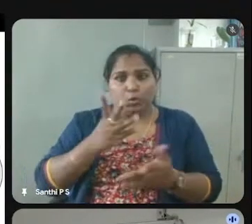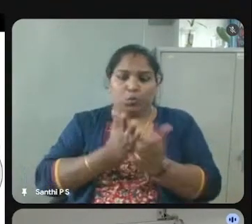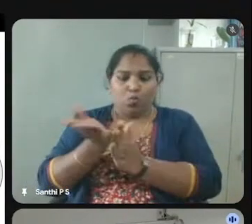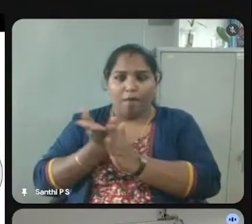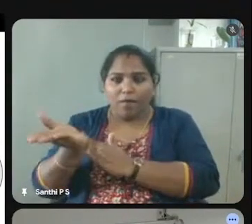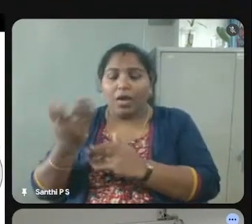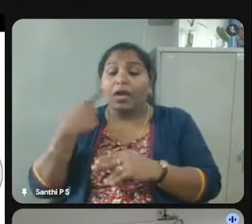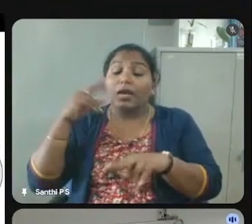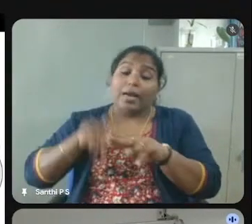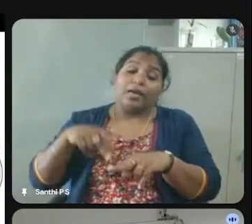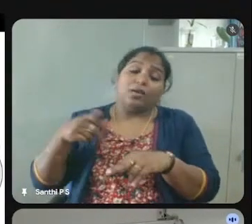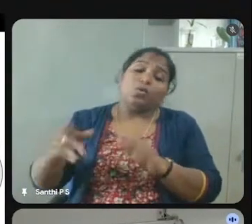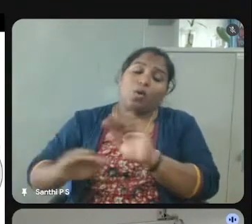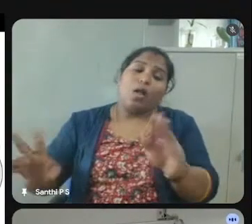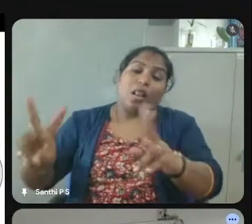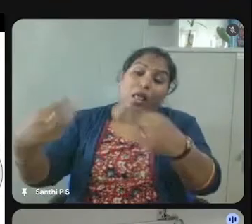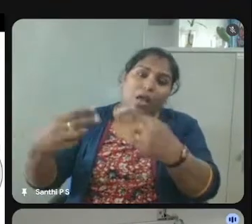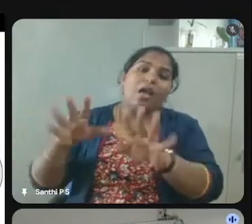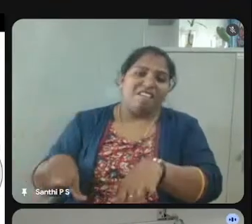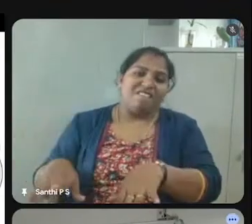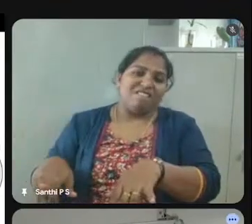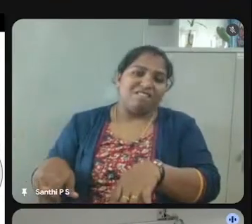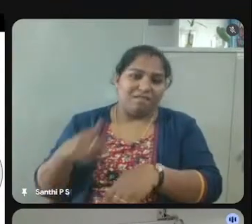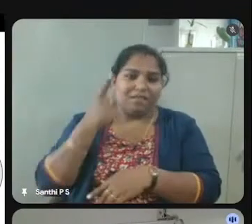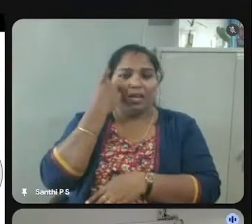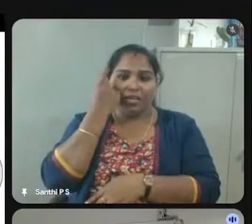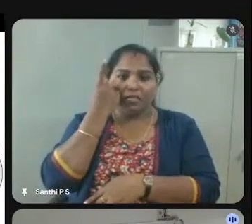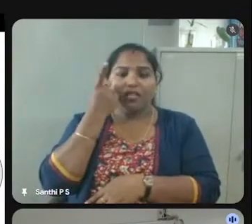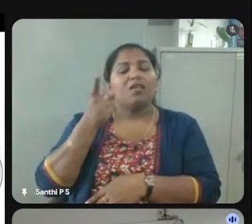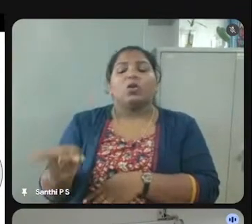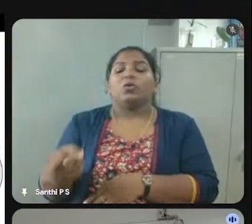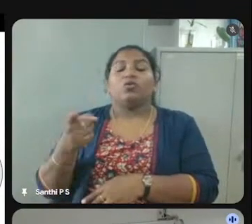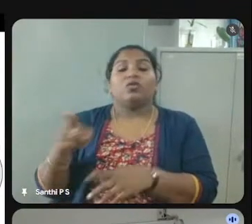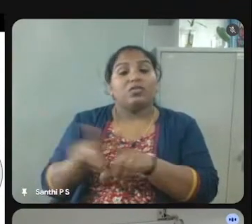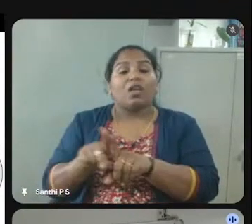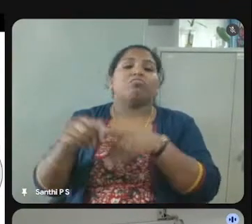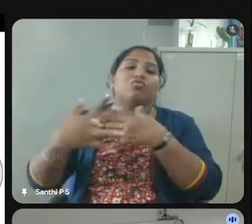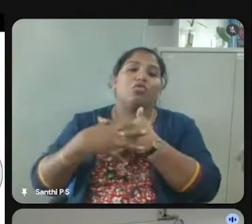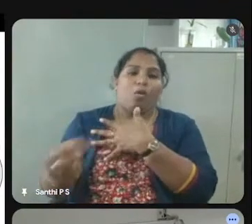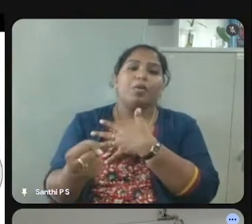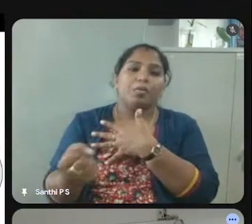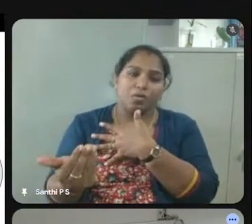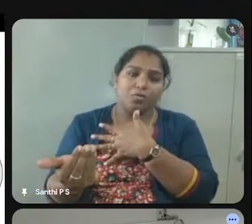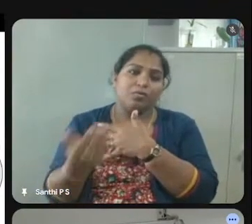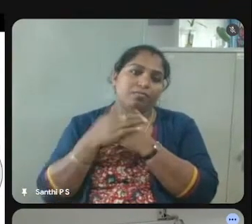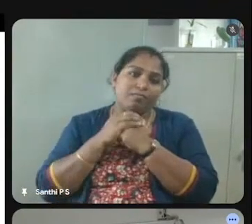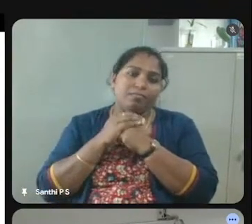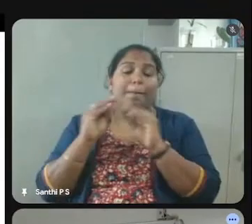നമ്മുടെ കുഞ്ഞും നമ്മളെ മോഡൽ ചെയ്യും. അവരത് പിന്നീട് അത് എക്സിബിറ്റ് ചെയ്യുകയും ചെയ്യും, ആ ഒരു പെർട്ടിക്കുലർ സ്വഭാവം.